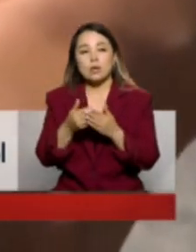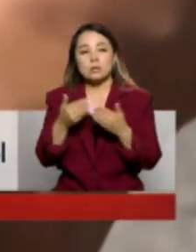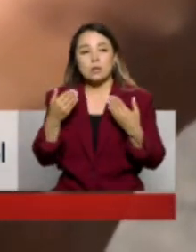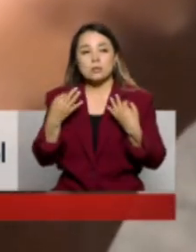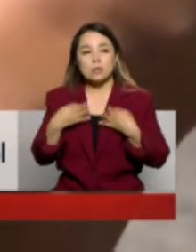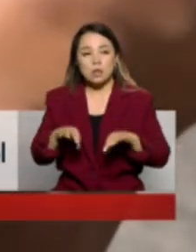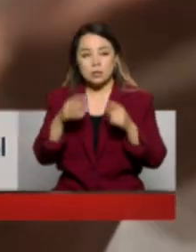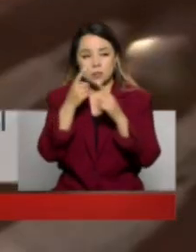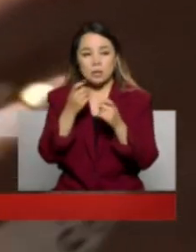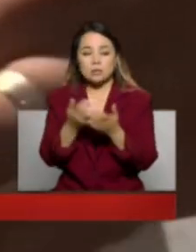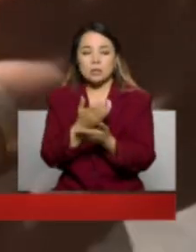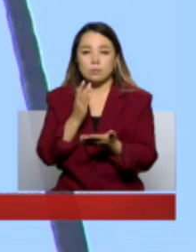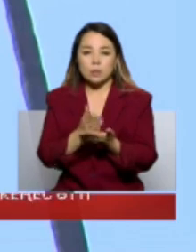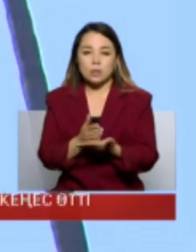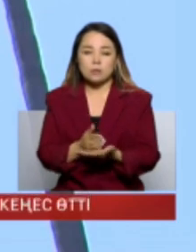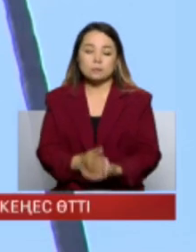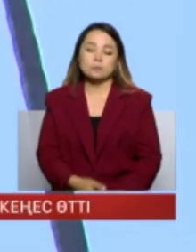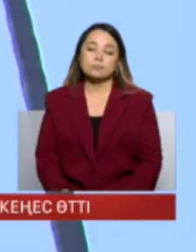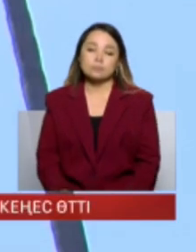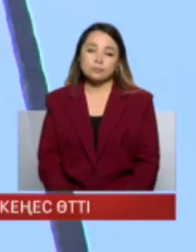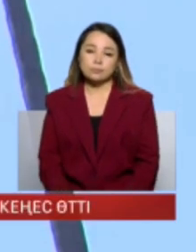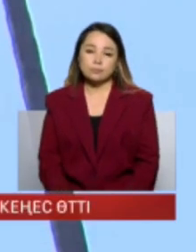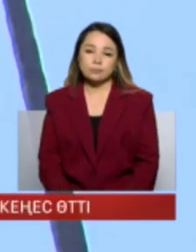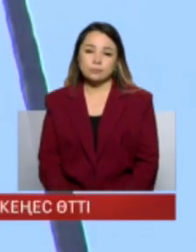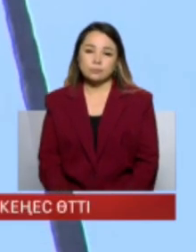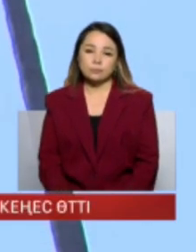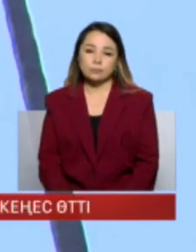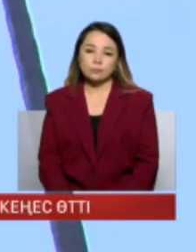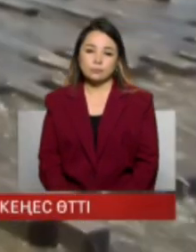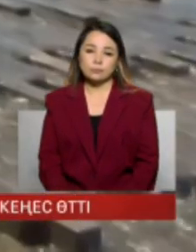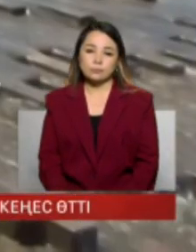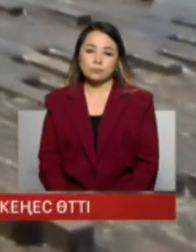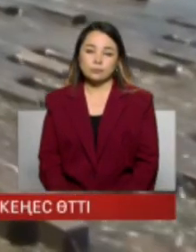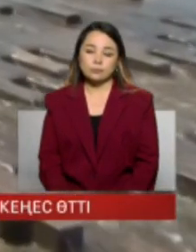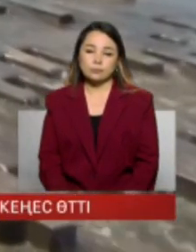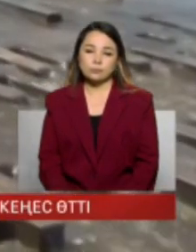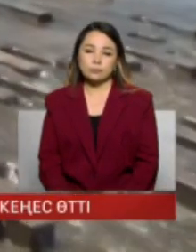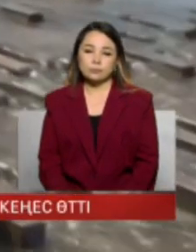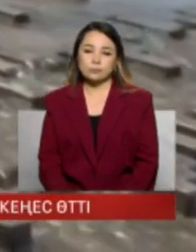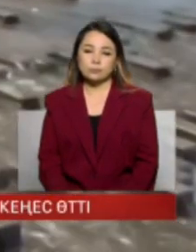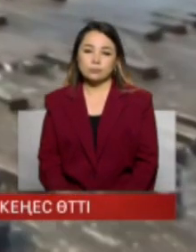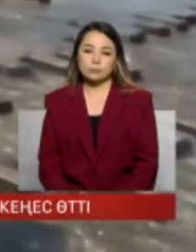деп дабыл қағуда. Еуропадан Нұрсұлу Қасым, Бауыржан Дүйсенбекұлы, Қазақстан ұлттық телеарнасы.